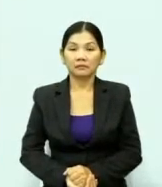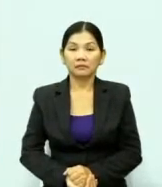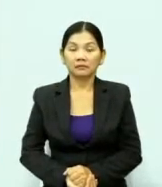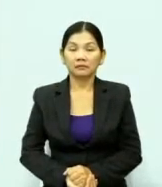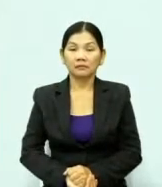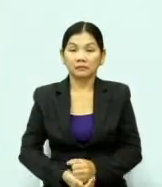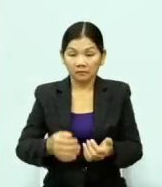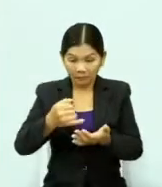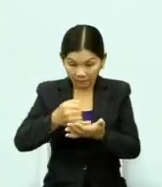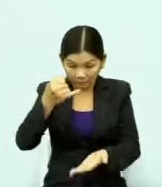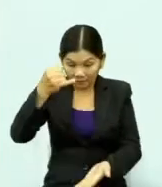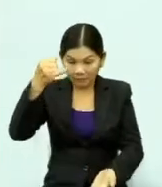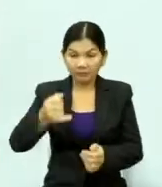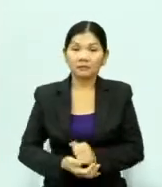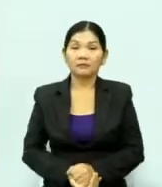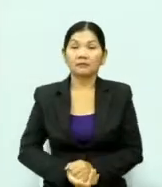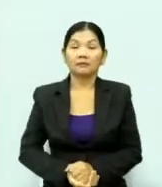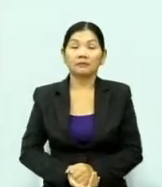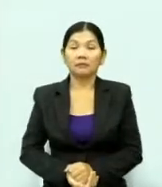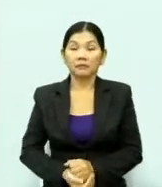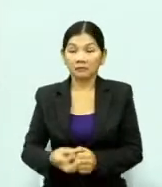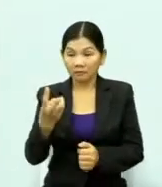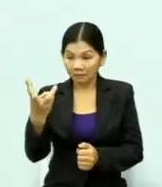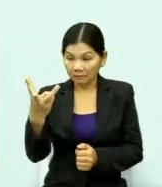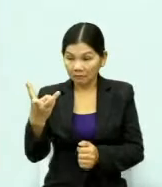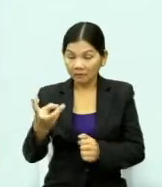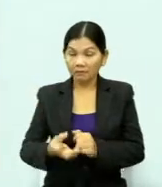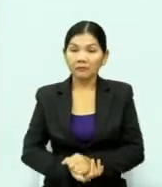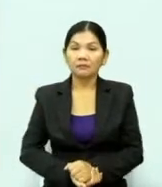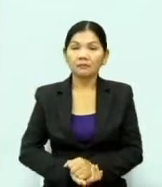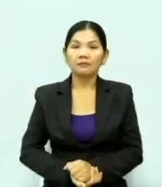mì. Chà, cho rút tì bì.